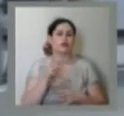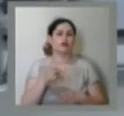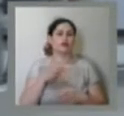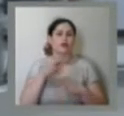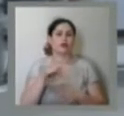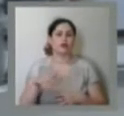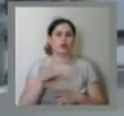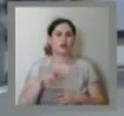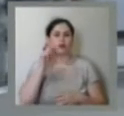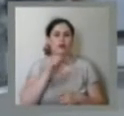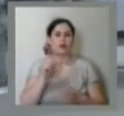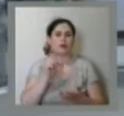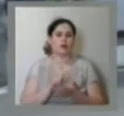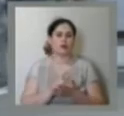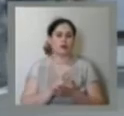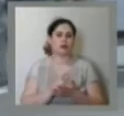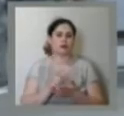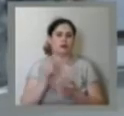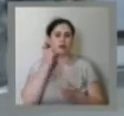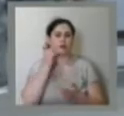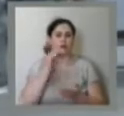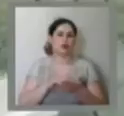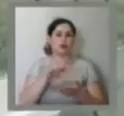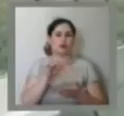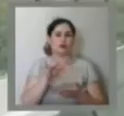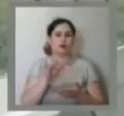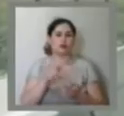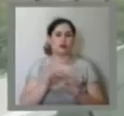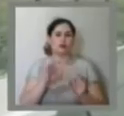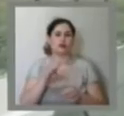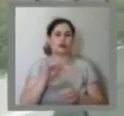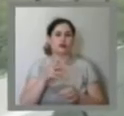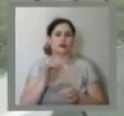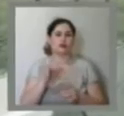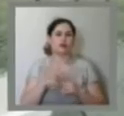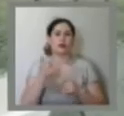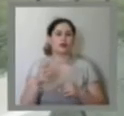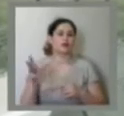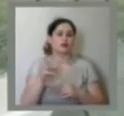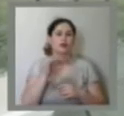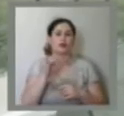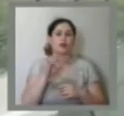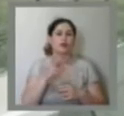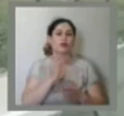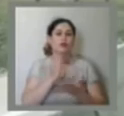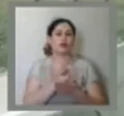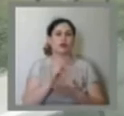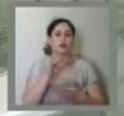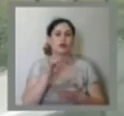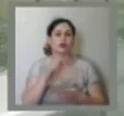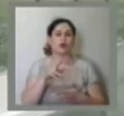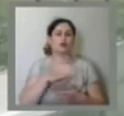України, повинні завантажити мобільний додаток, розказав Іван Шевцов. Наразі усі громадяни, які прямують на материкову частину